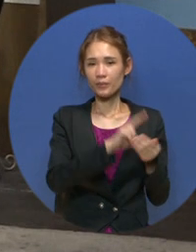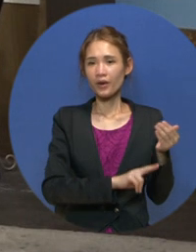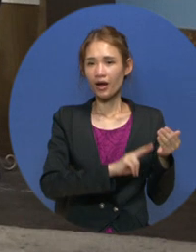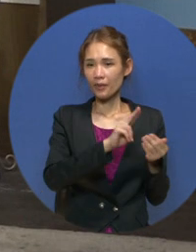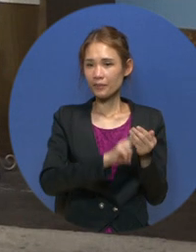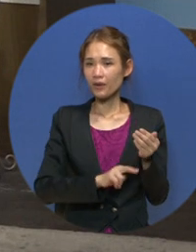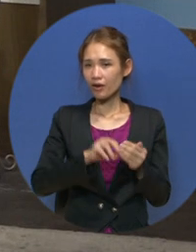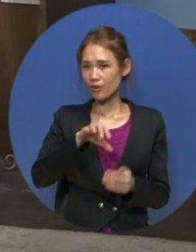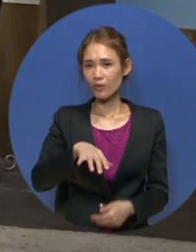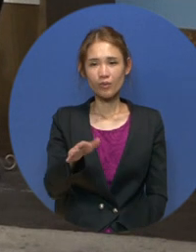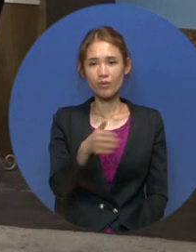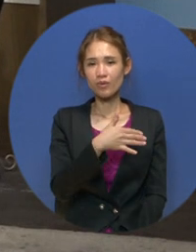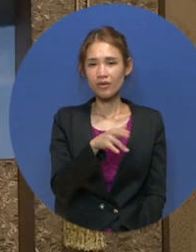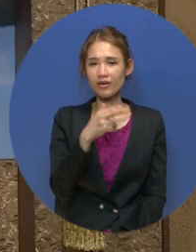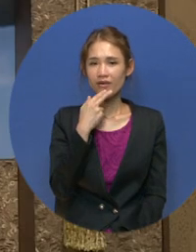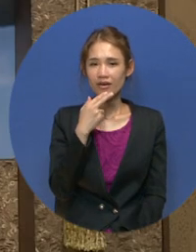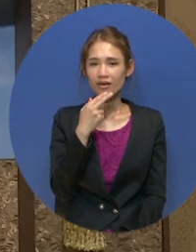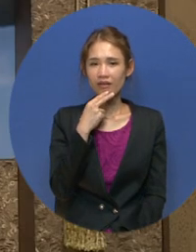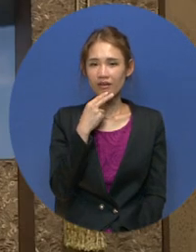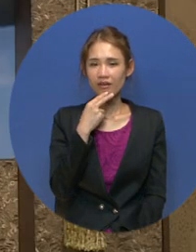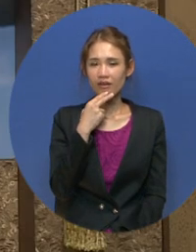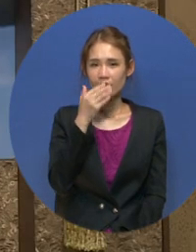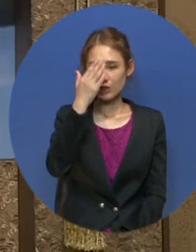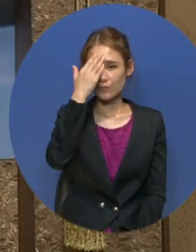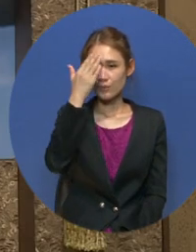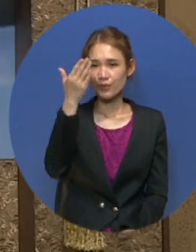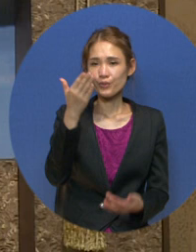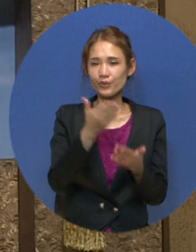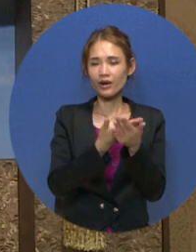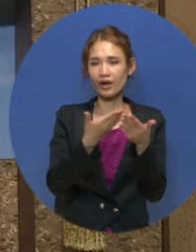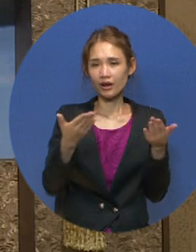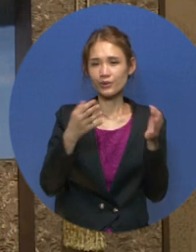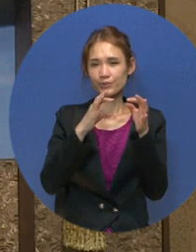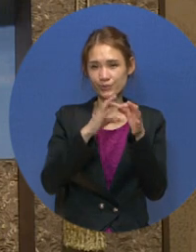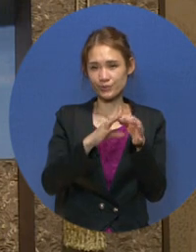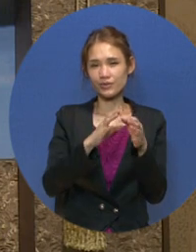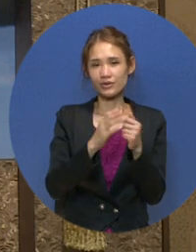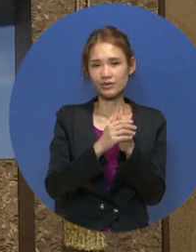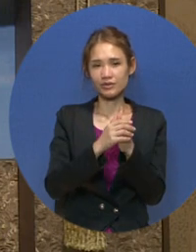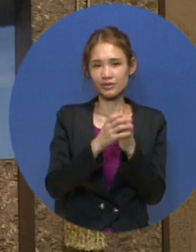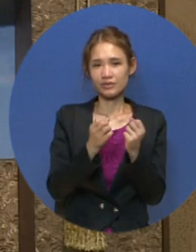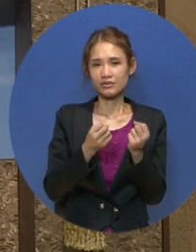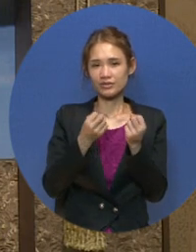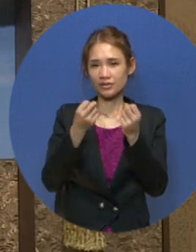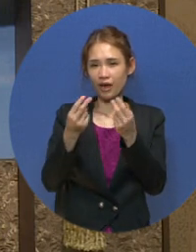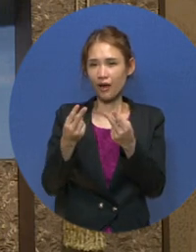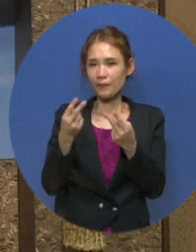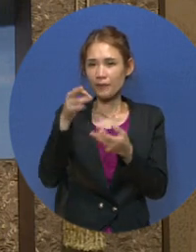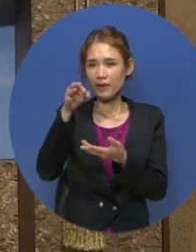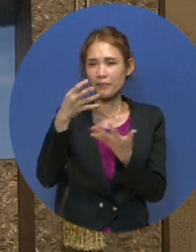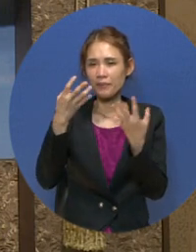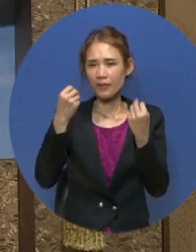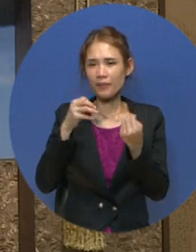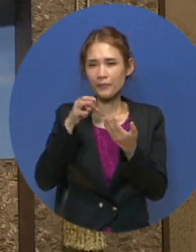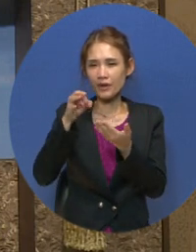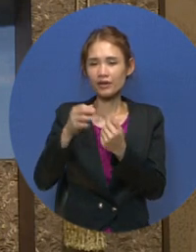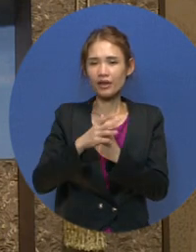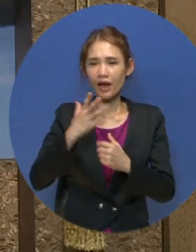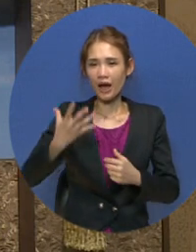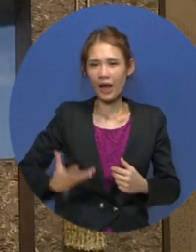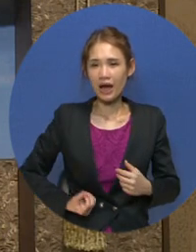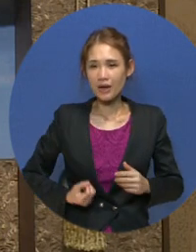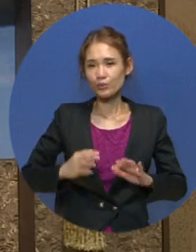없더라고요. 예. 그래서 그 교복은 저희가 그냥 무료 나눔으로 제가 택배비가 좀 많이 들어갔지만 네. 캄보디아로